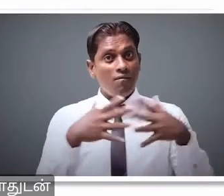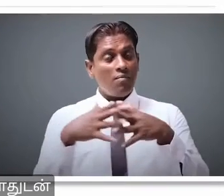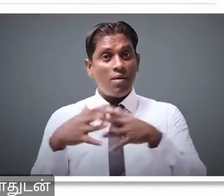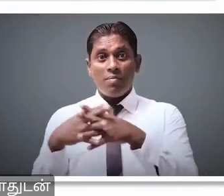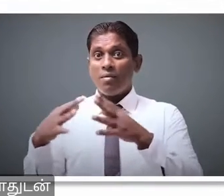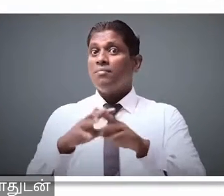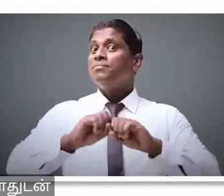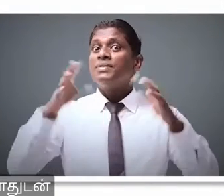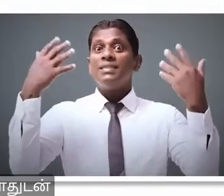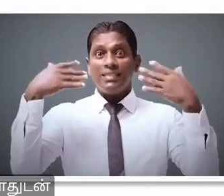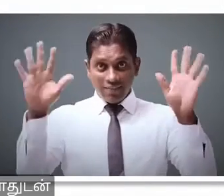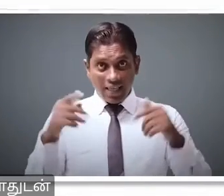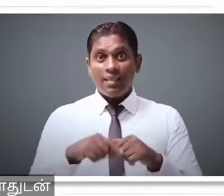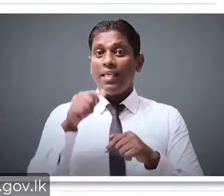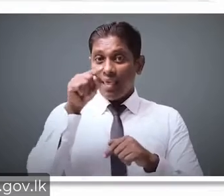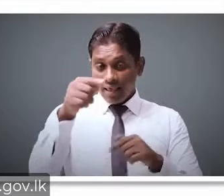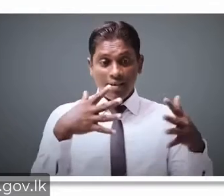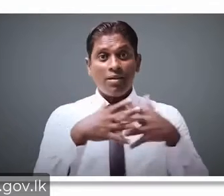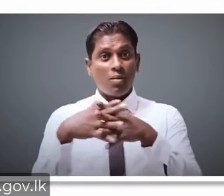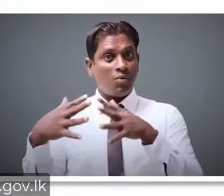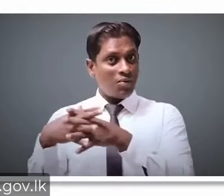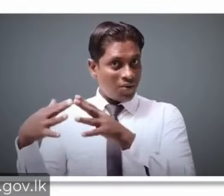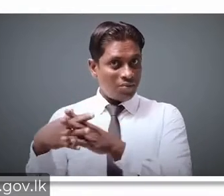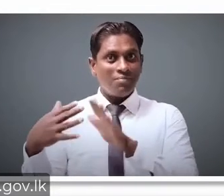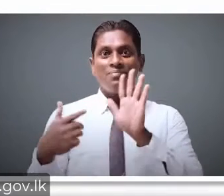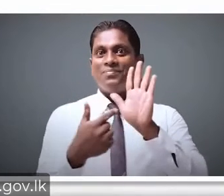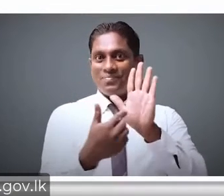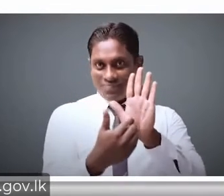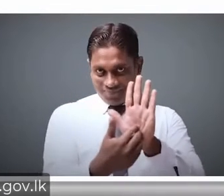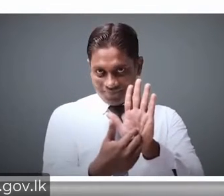பார்வைக்கு பதிவேற்றம் செய்யப்பட்டுள்ளதுடன்